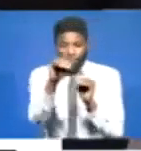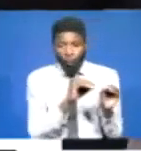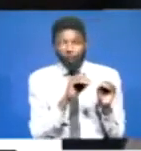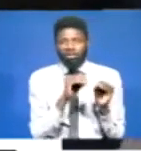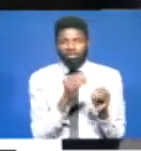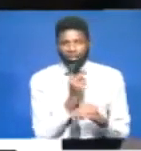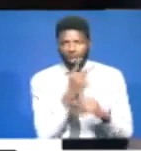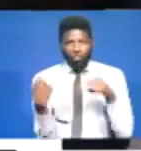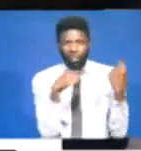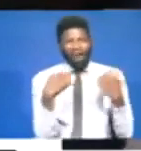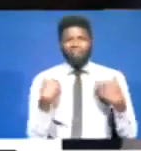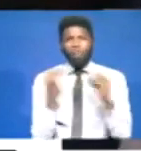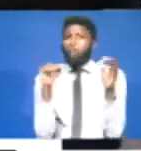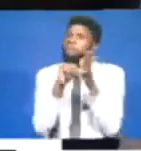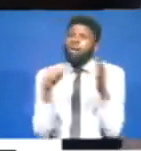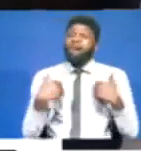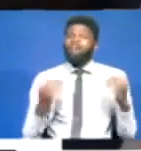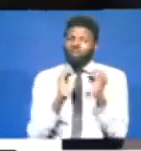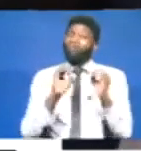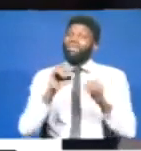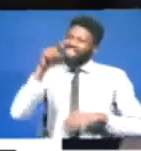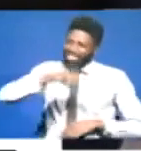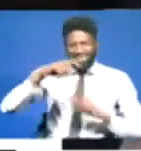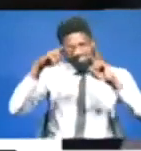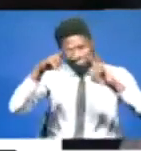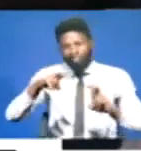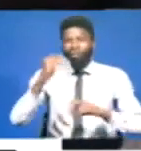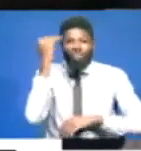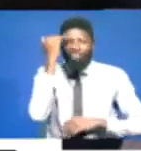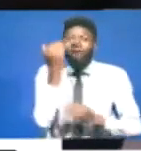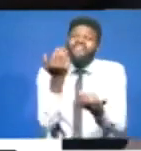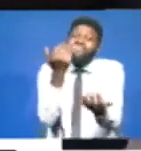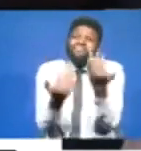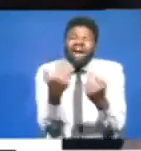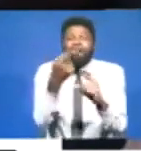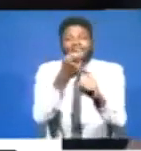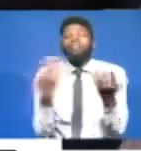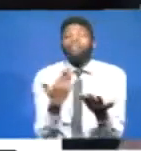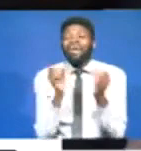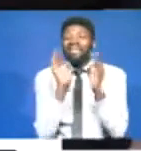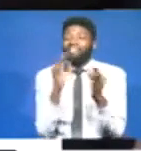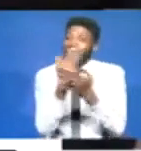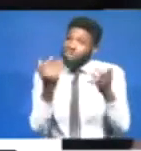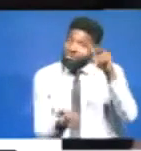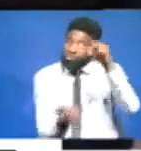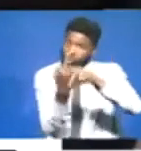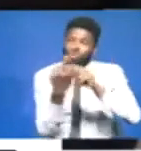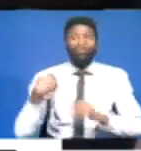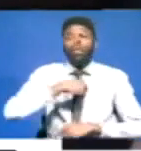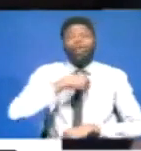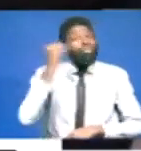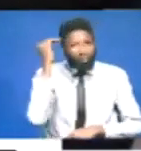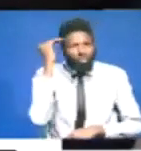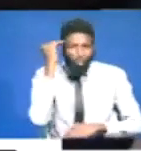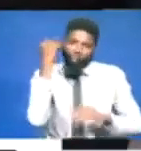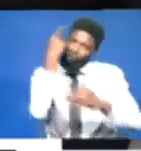yote. Wafanyi investigation tujue moto imetoka wapi, ndio hata ukitokea mambo ingine, tujue ni nini ama